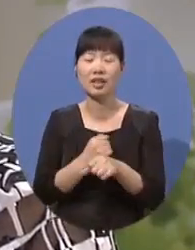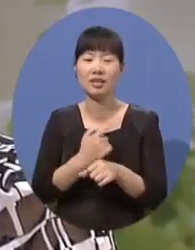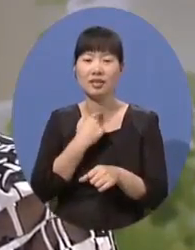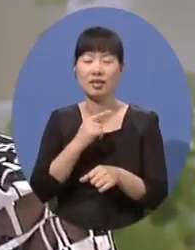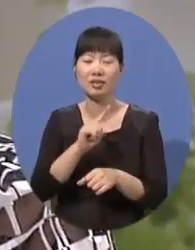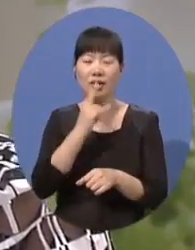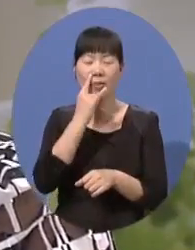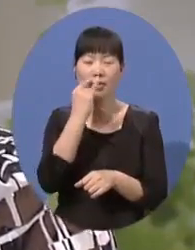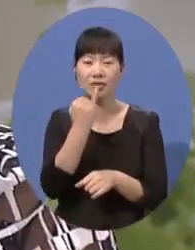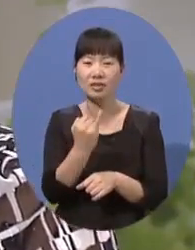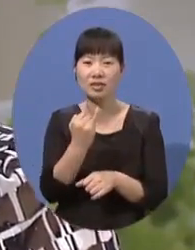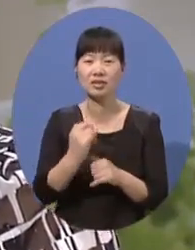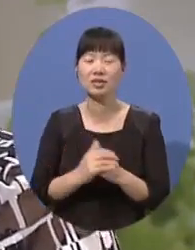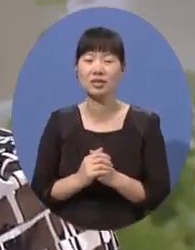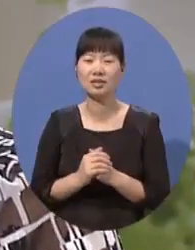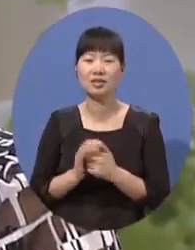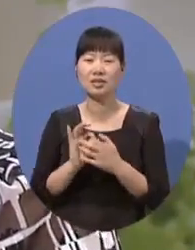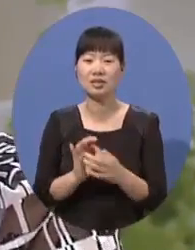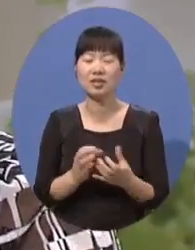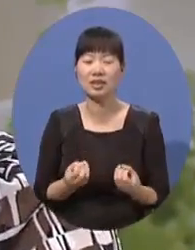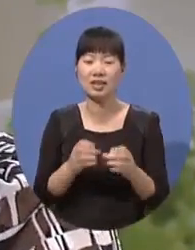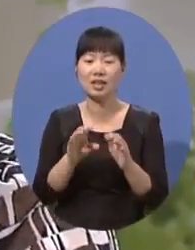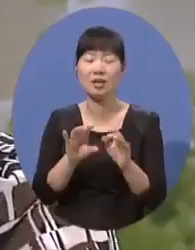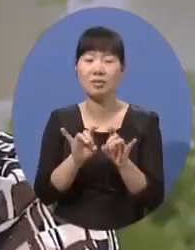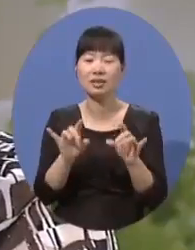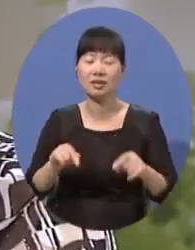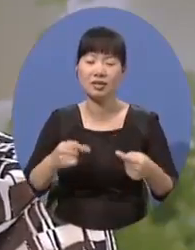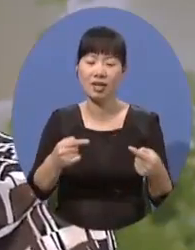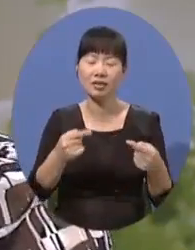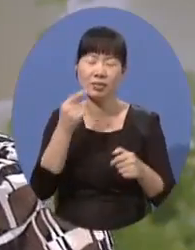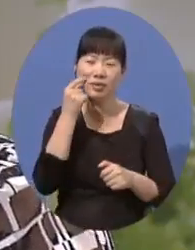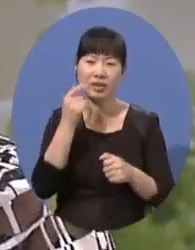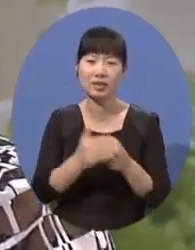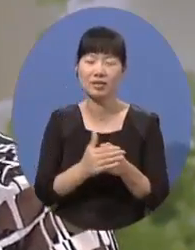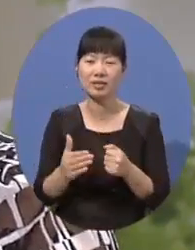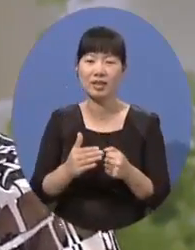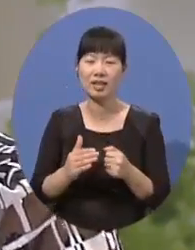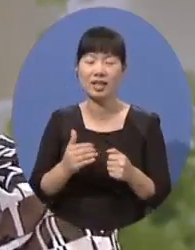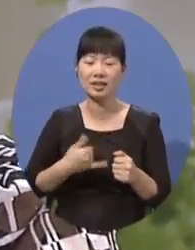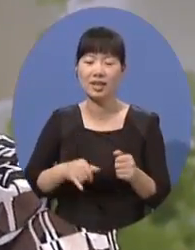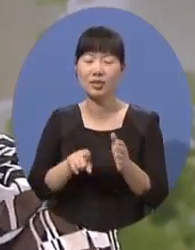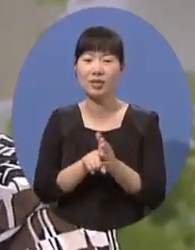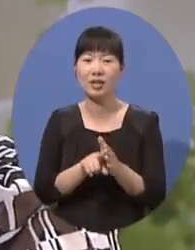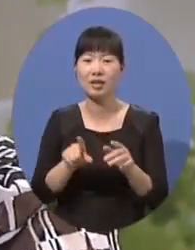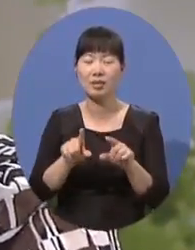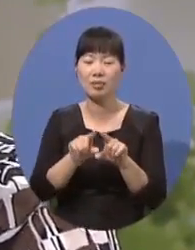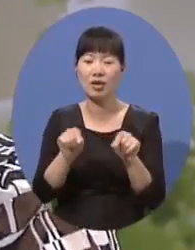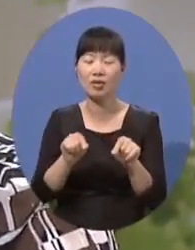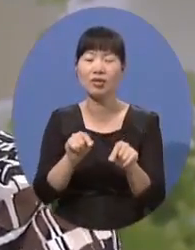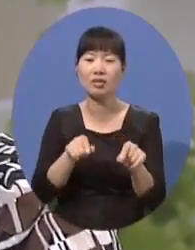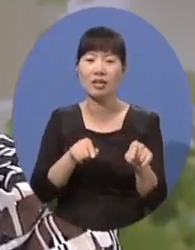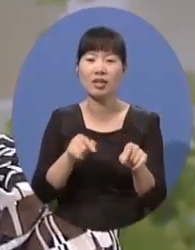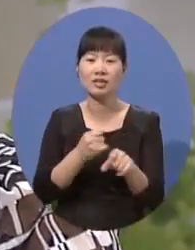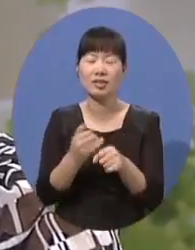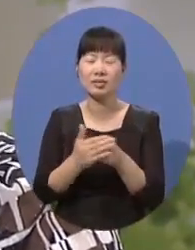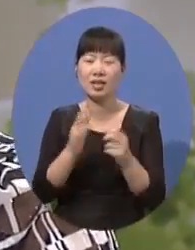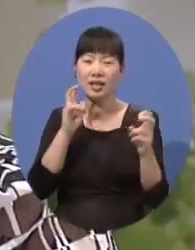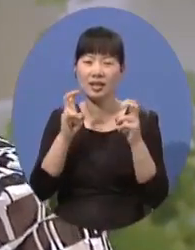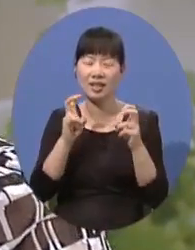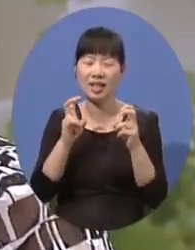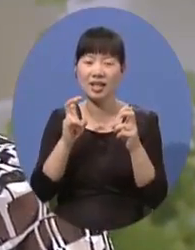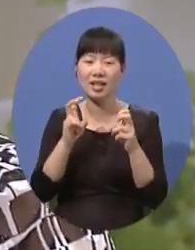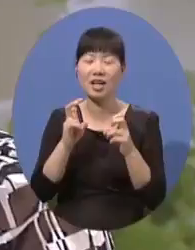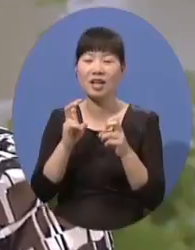하셨던 어떤 어머님이 계속 행사마다 참여를 못 하시니까 아이들을 위한 뭐 이렇게 먹거리 그런 거니까 회사에서 짬을 내서